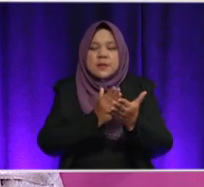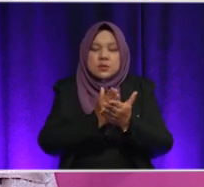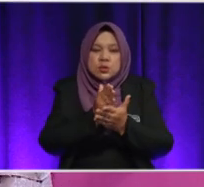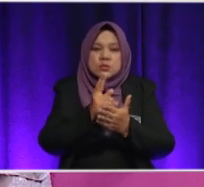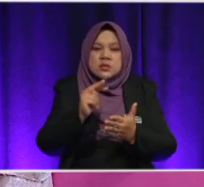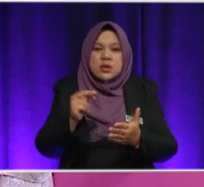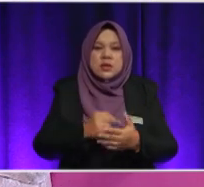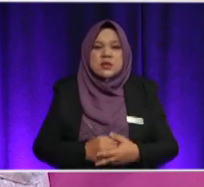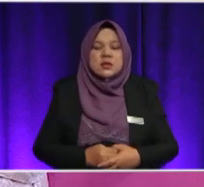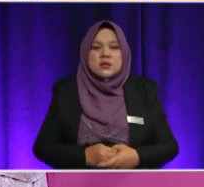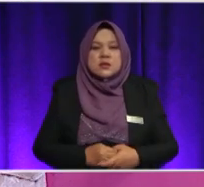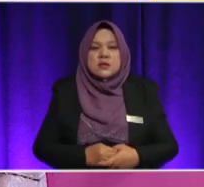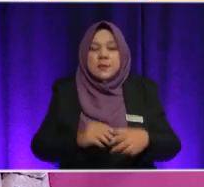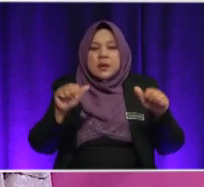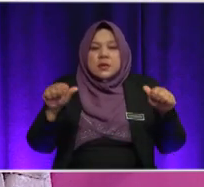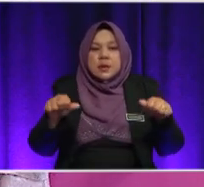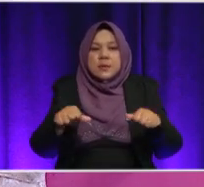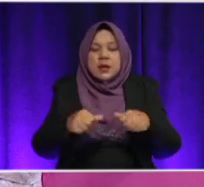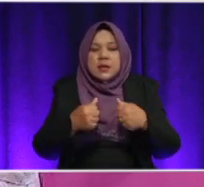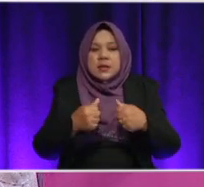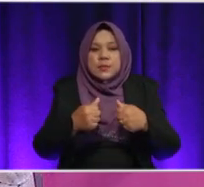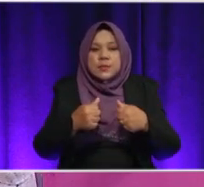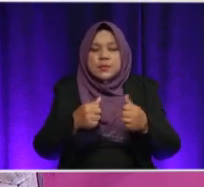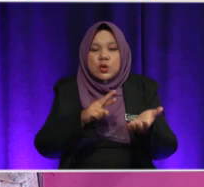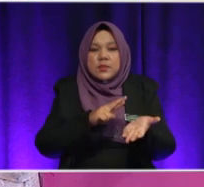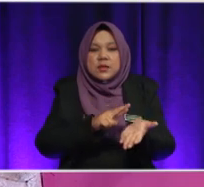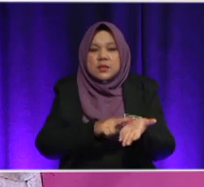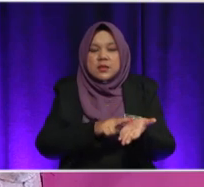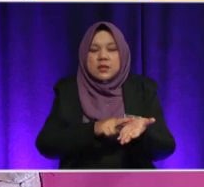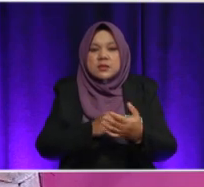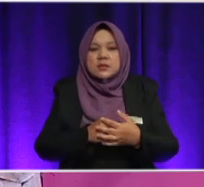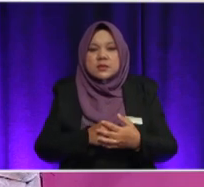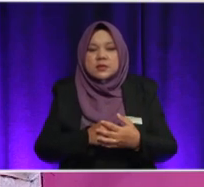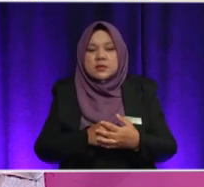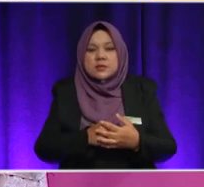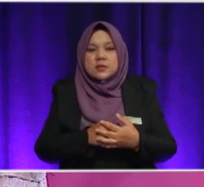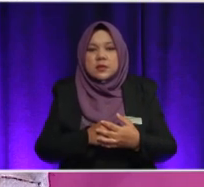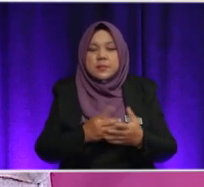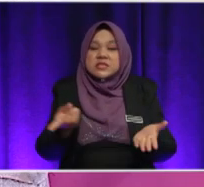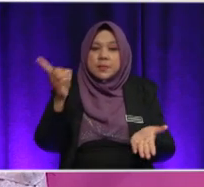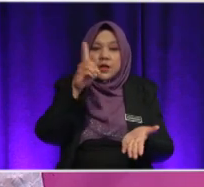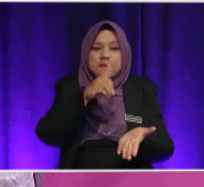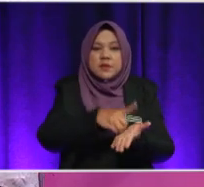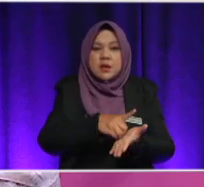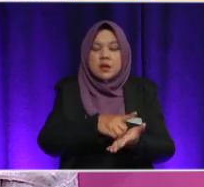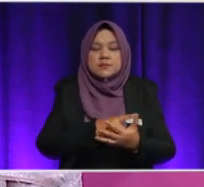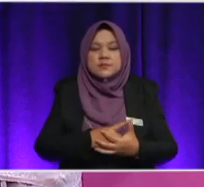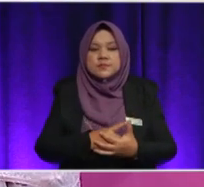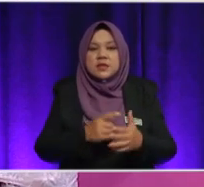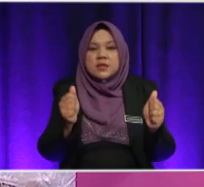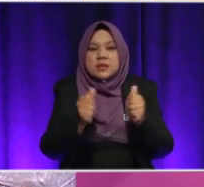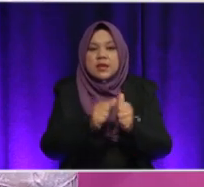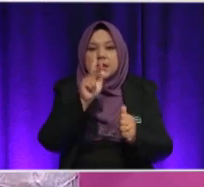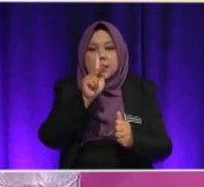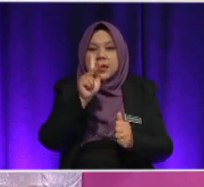maka pengamal pengamal perbuatan tradisional dan complimentary ini masihlah berdaftar dengan Kementerian